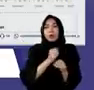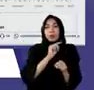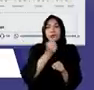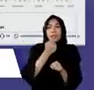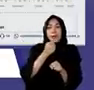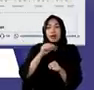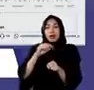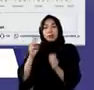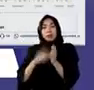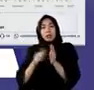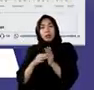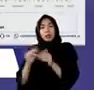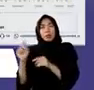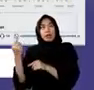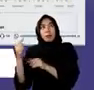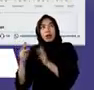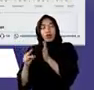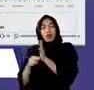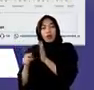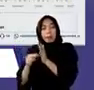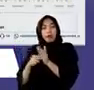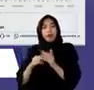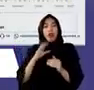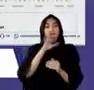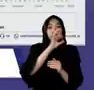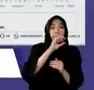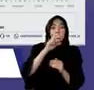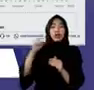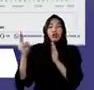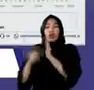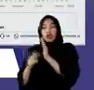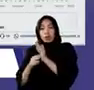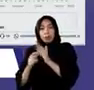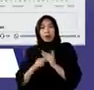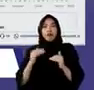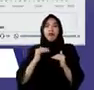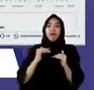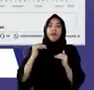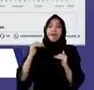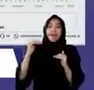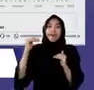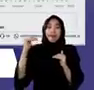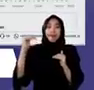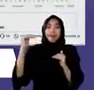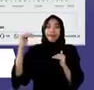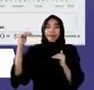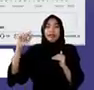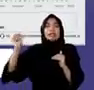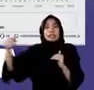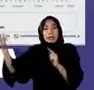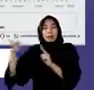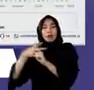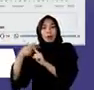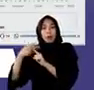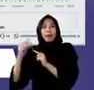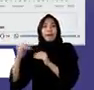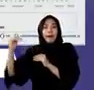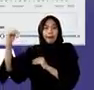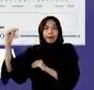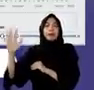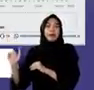pertama November. Kemudian angkanya terus meningkat secara signifikan hingga minggu pertama Februari